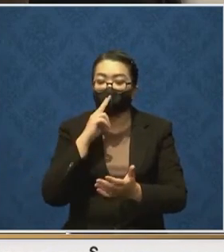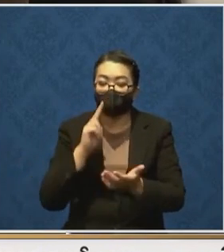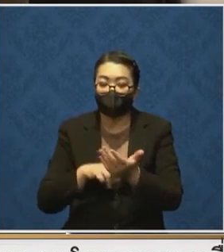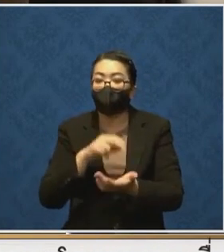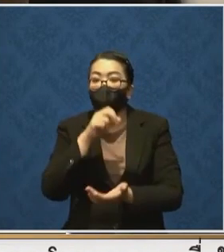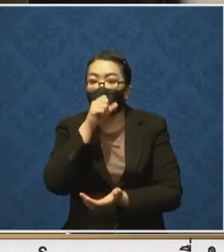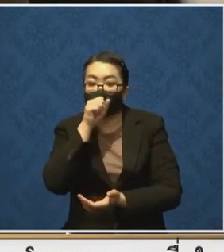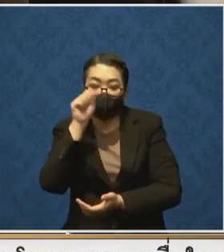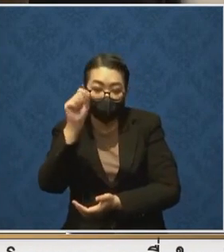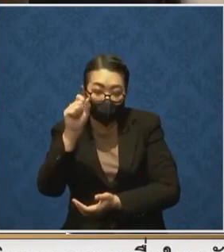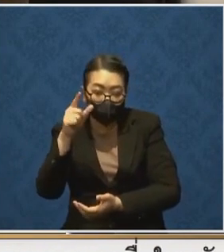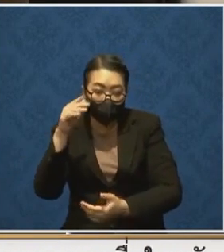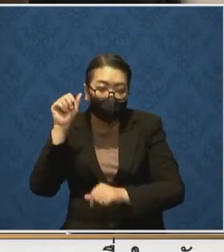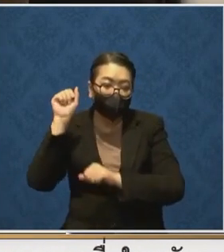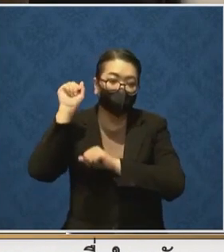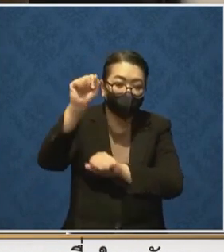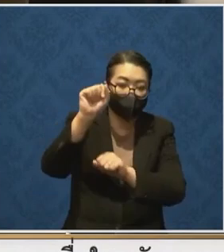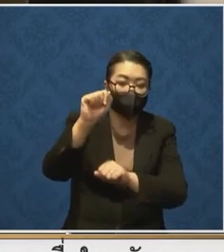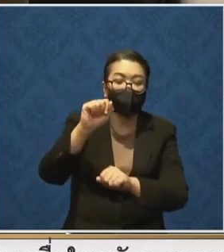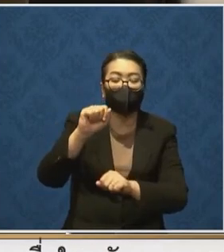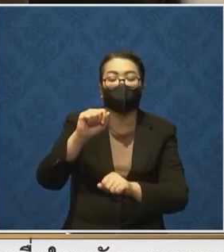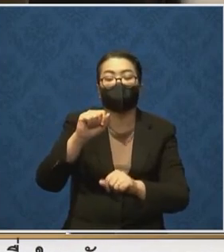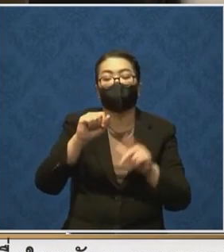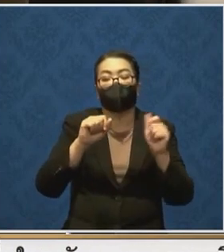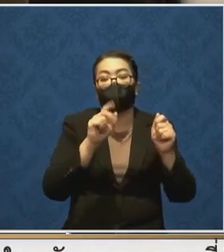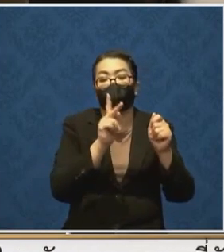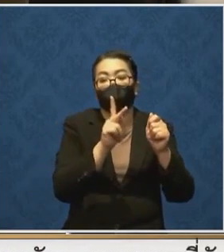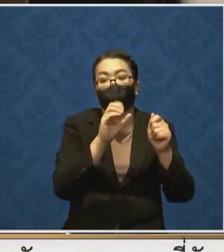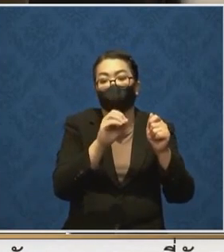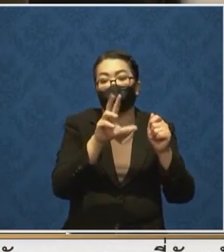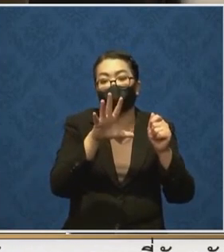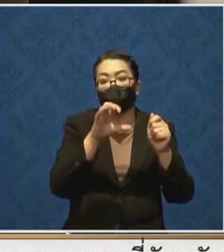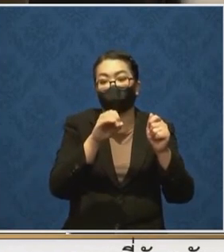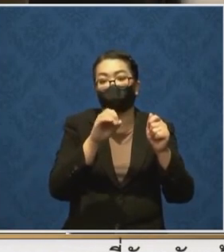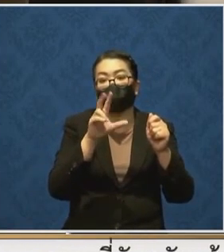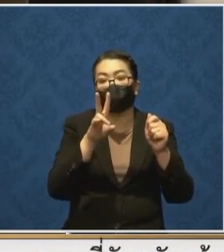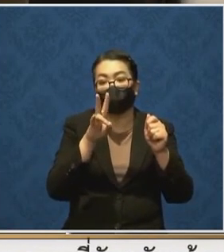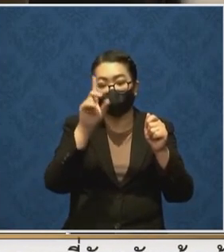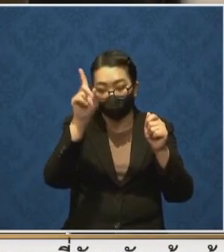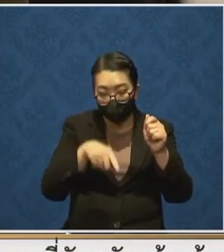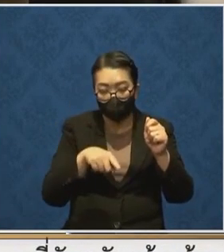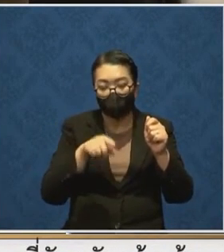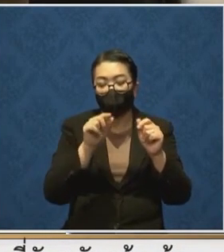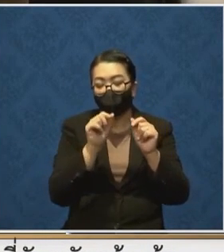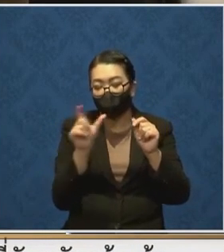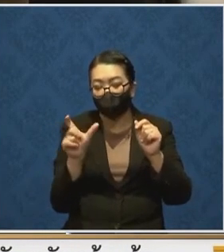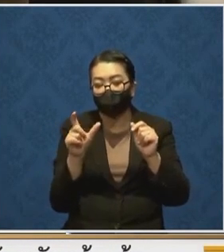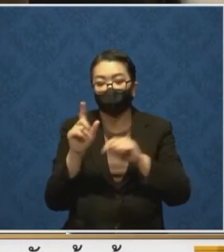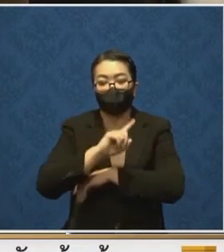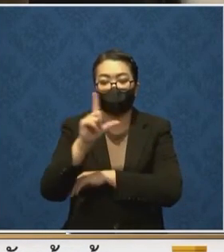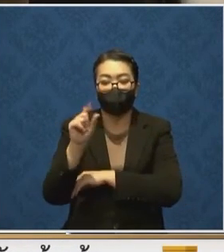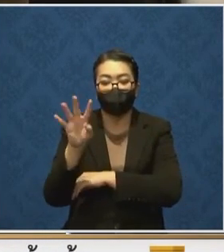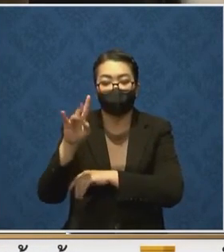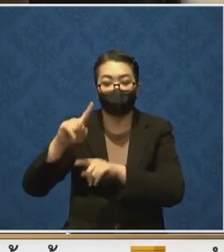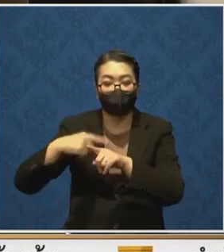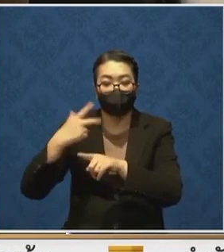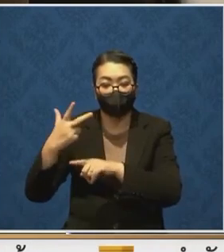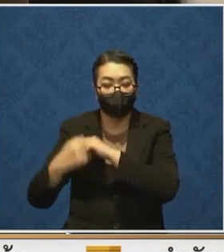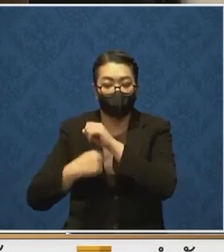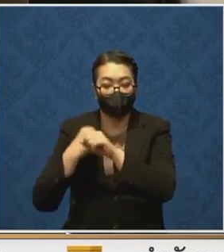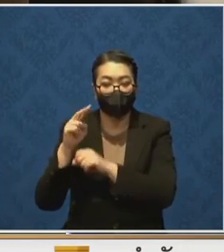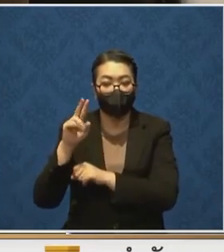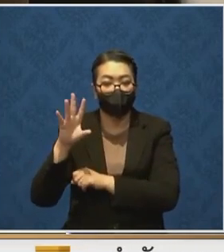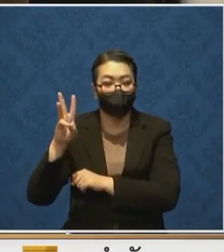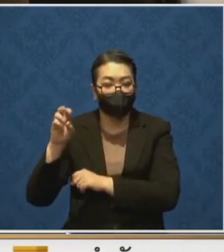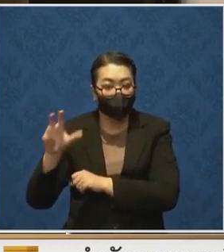ที่สุดที่อ.ก. 0507 ทับ ล. 1846โวันที่ 24 ม. 2563